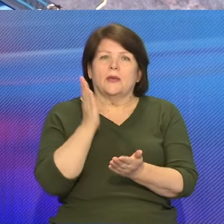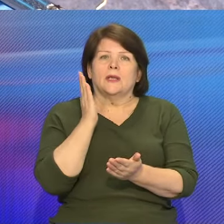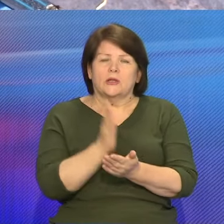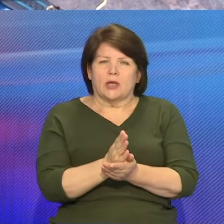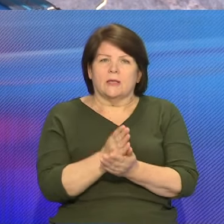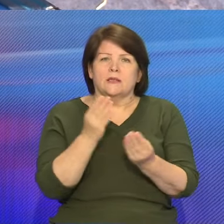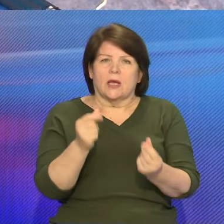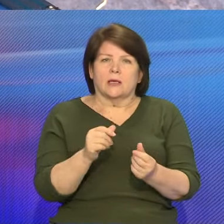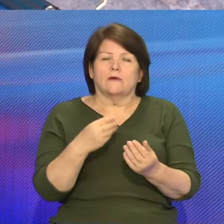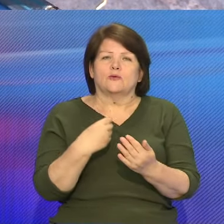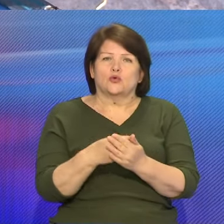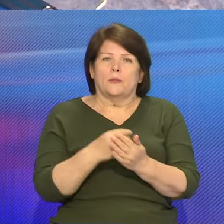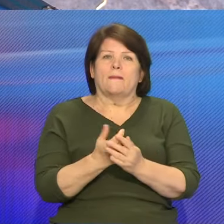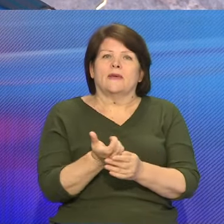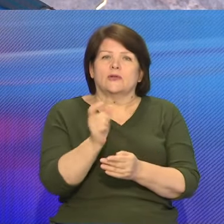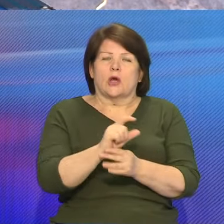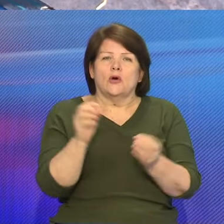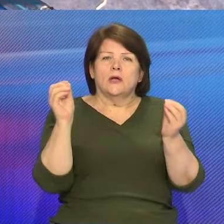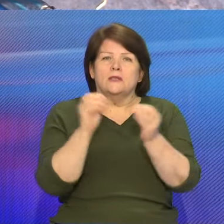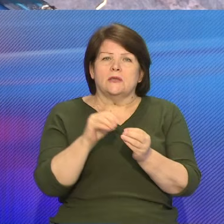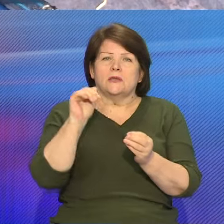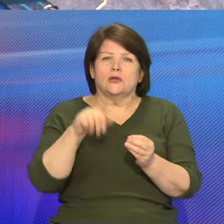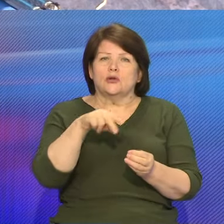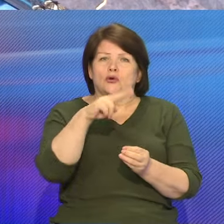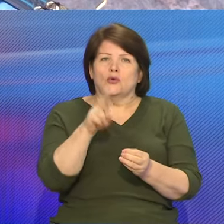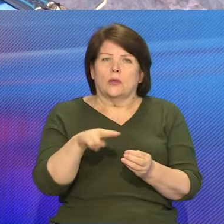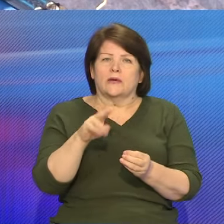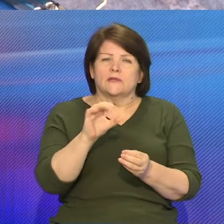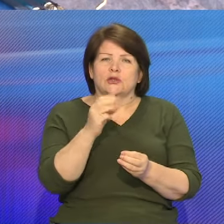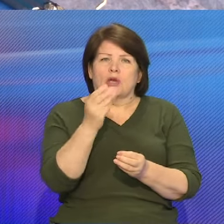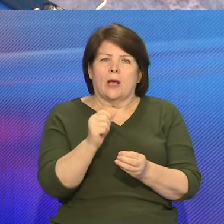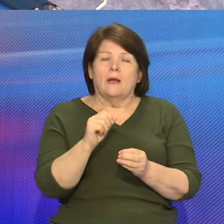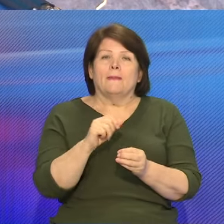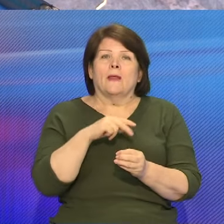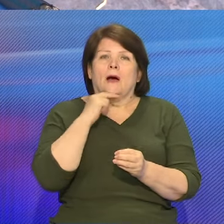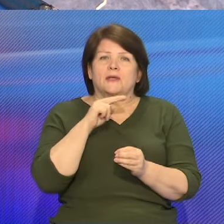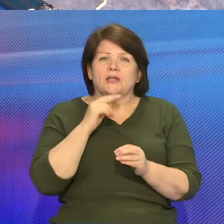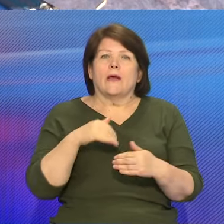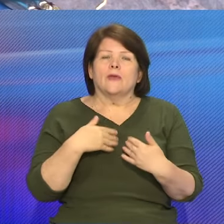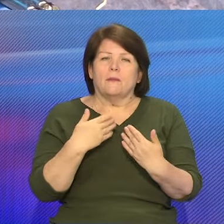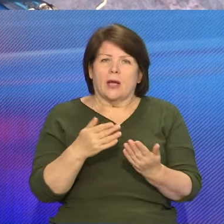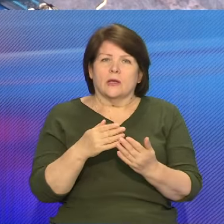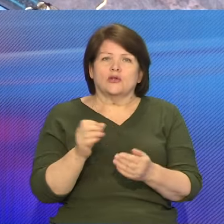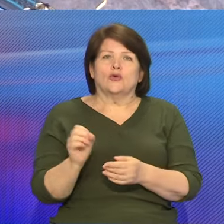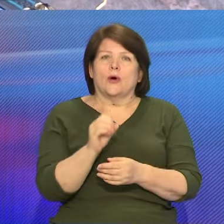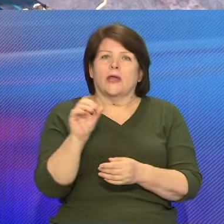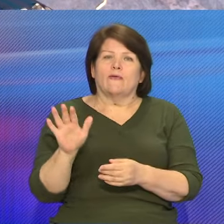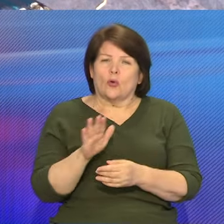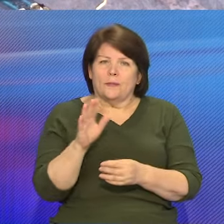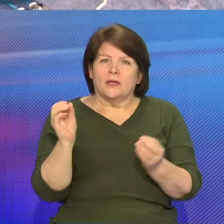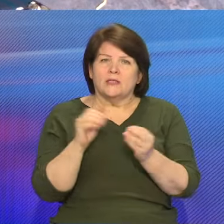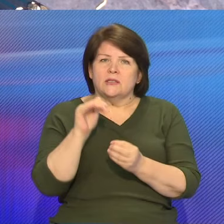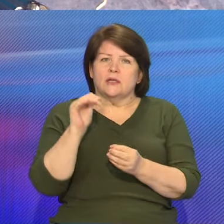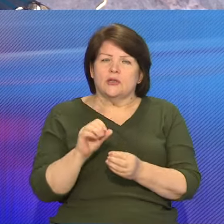денежные средства в сумме, превышающей 10 тысяч долларов США. Обращаем внимание, что в Европе 10 тысяч евро, с чем у